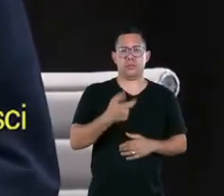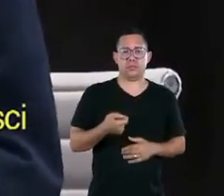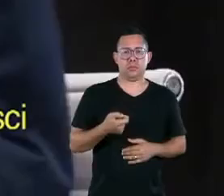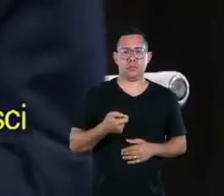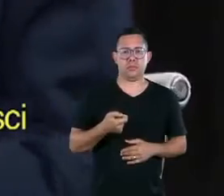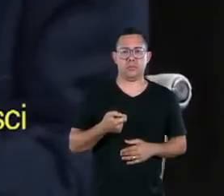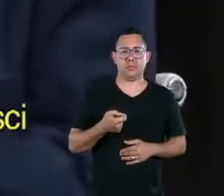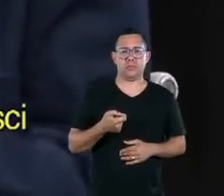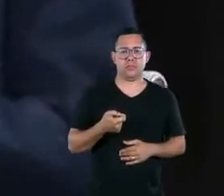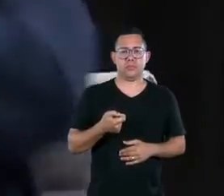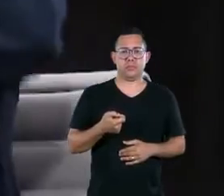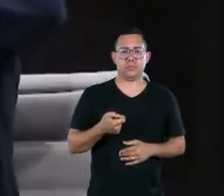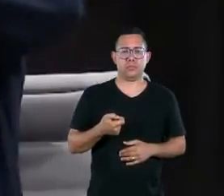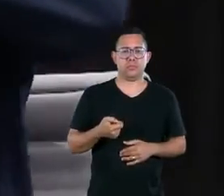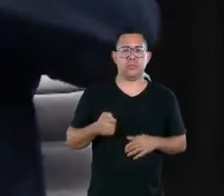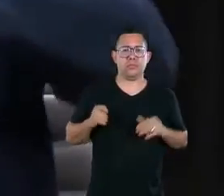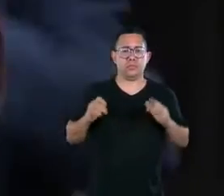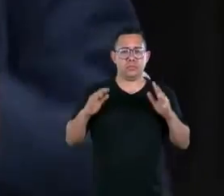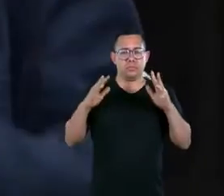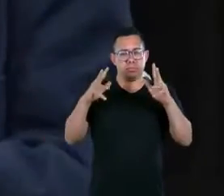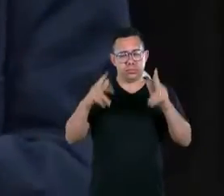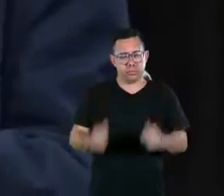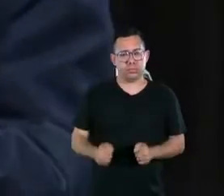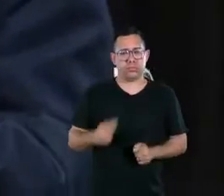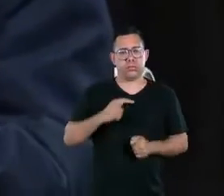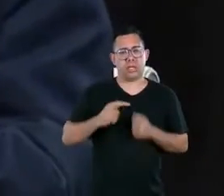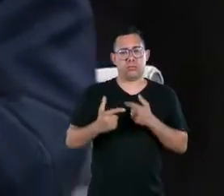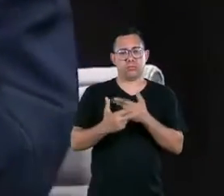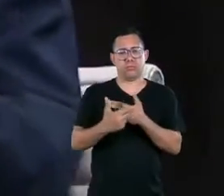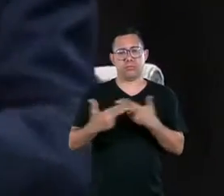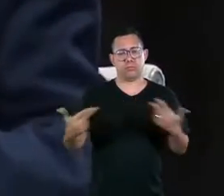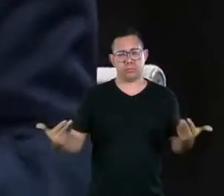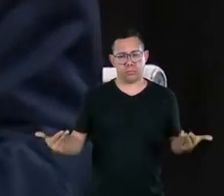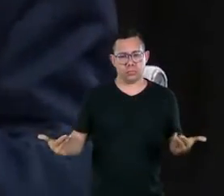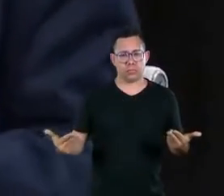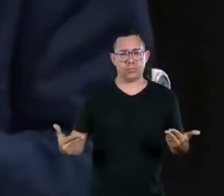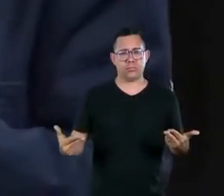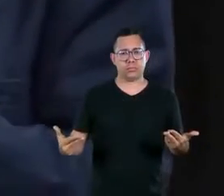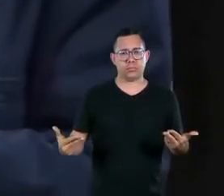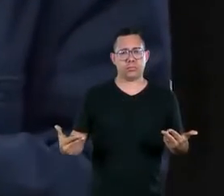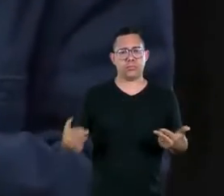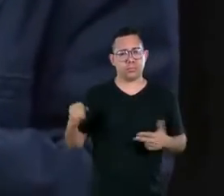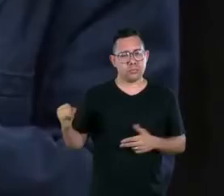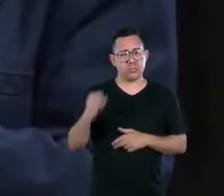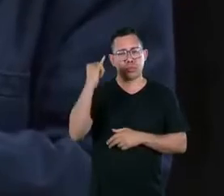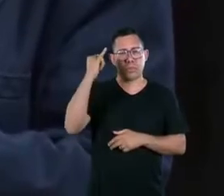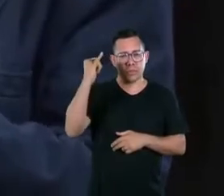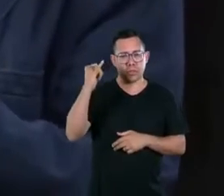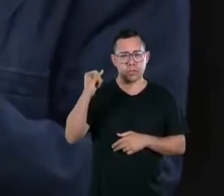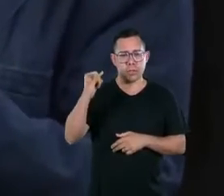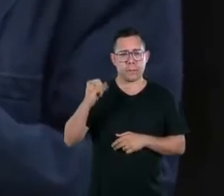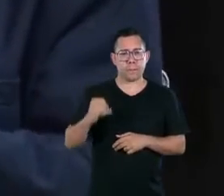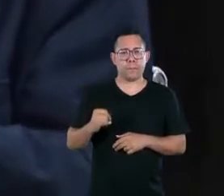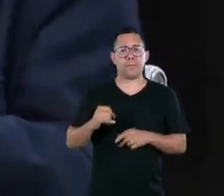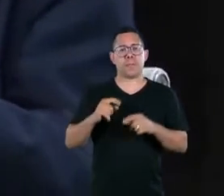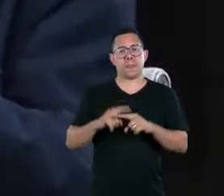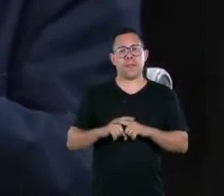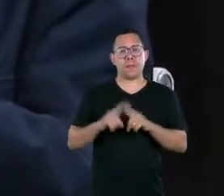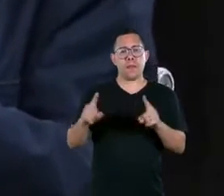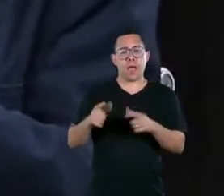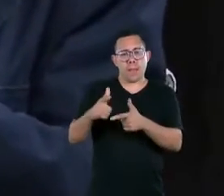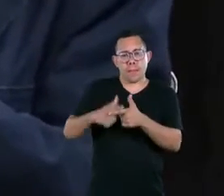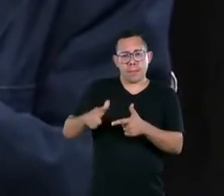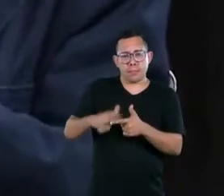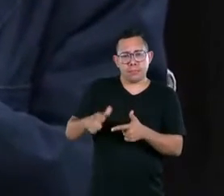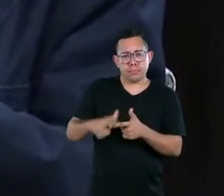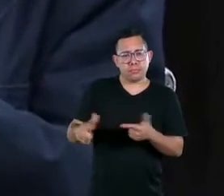du XXe siècle, toutes ces choses-là, ce sont des choses singulières elles-mêmes, mais qui n'empêchent pas que des